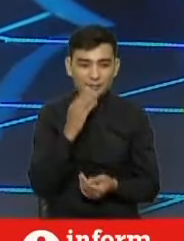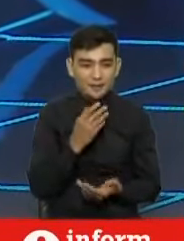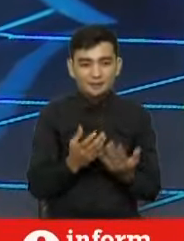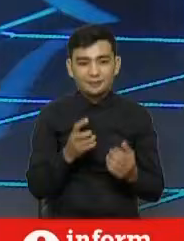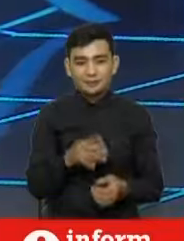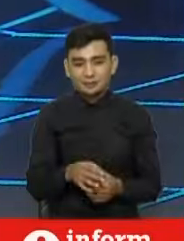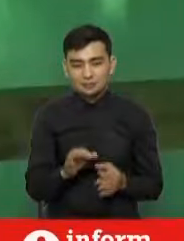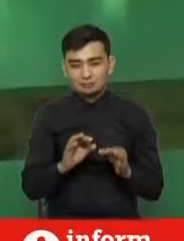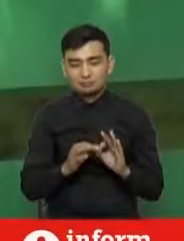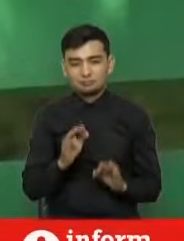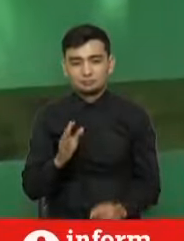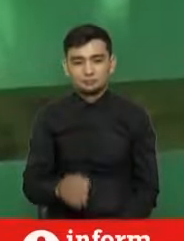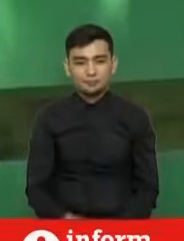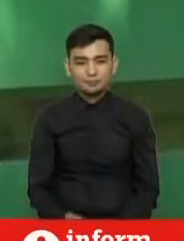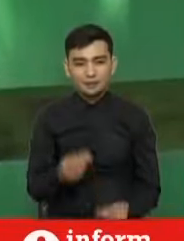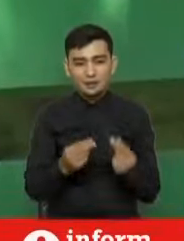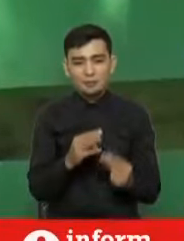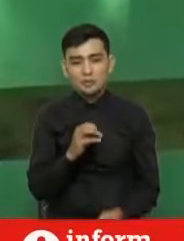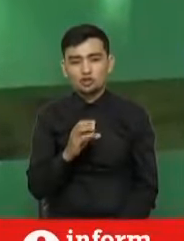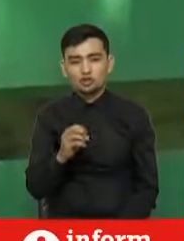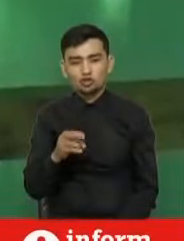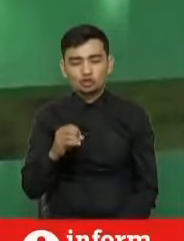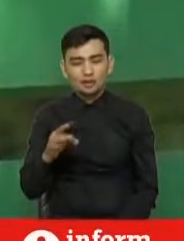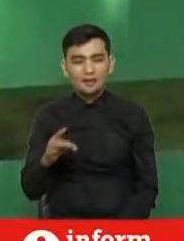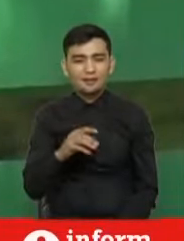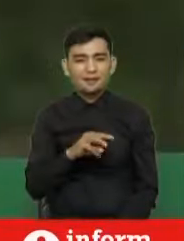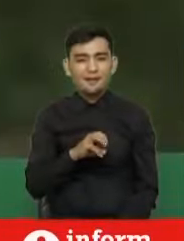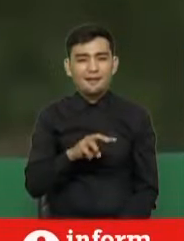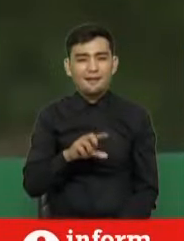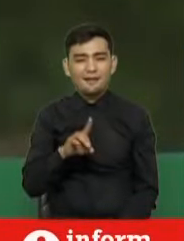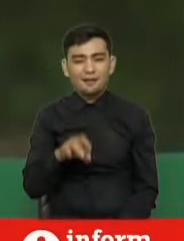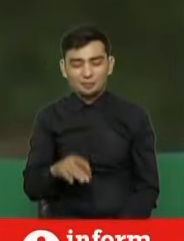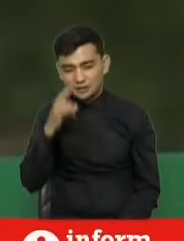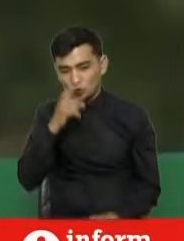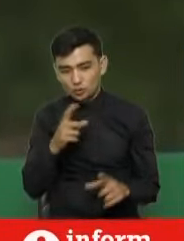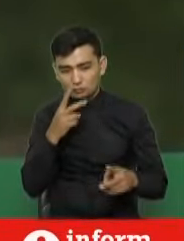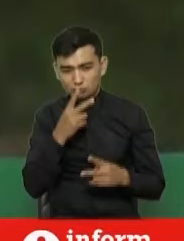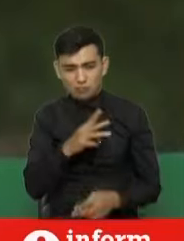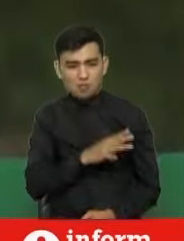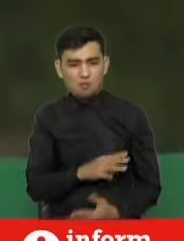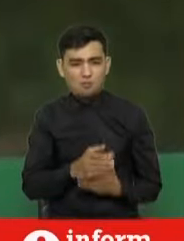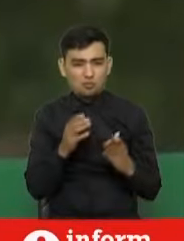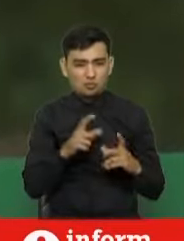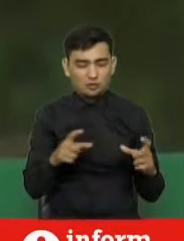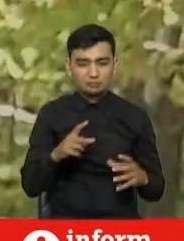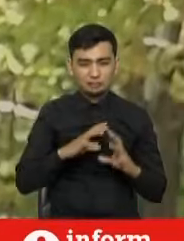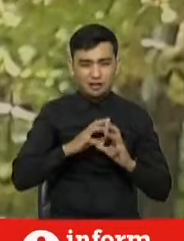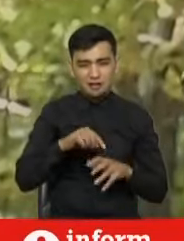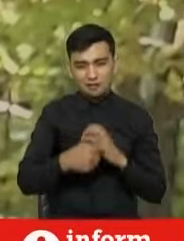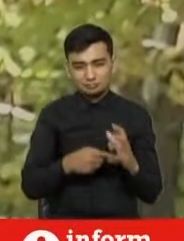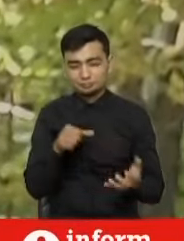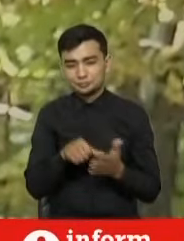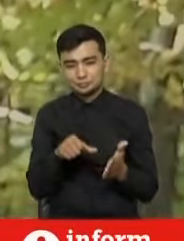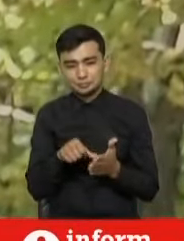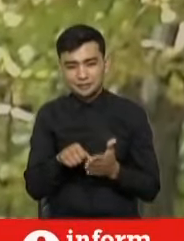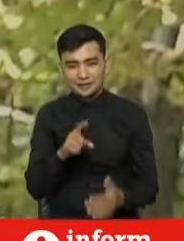Шапо. Игра в мессенджере Telegram набирает популярность среди казахстанцев. Миллионы людей по земному шару кликают по